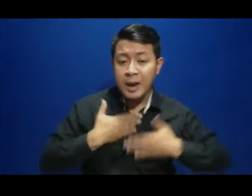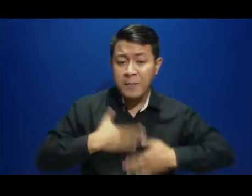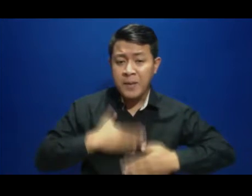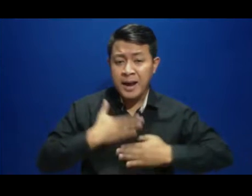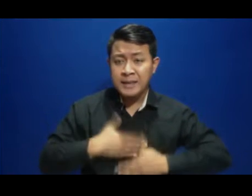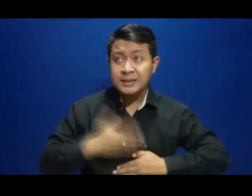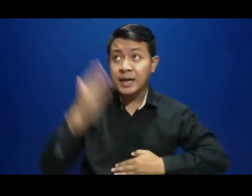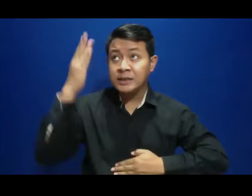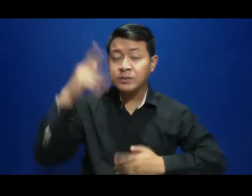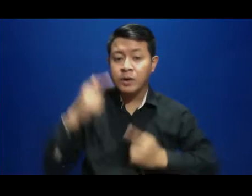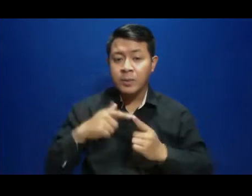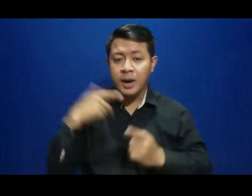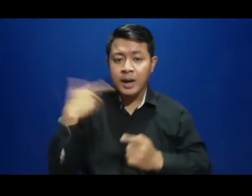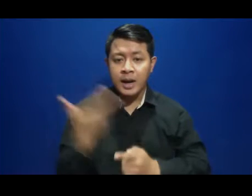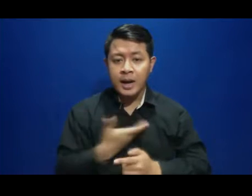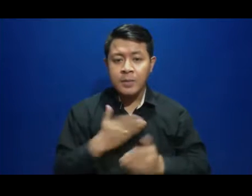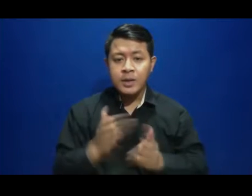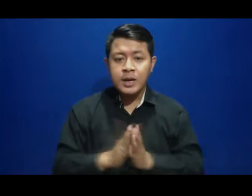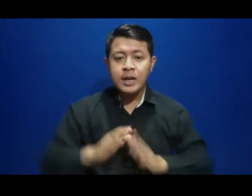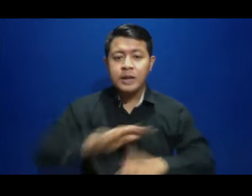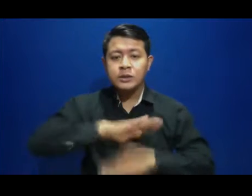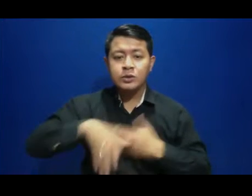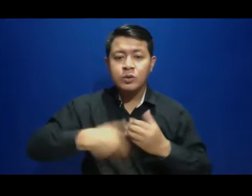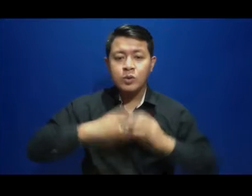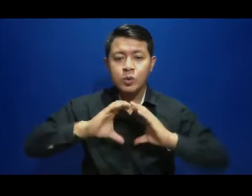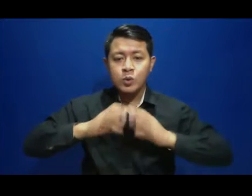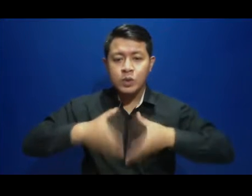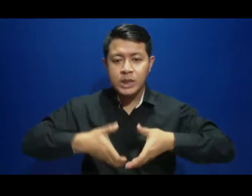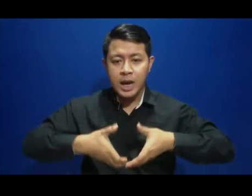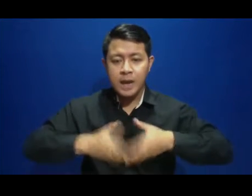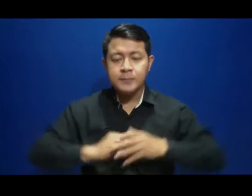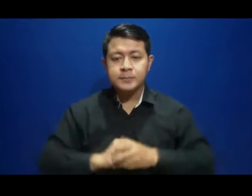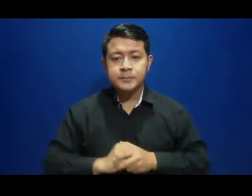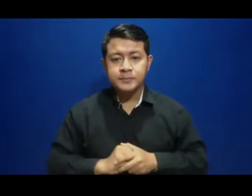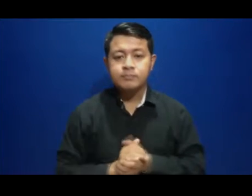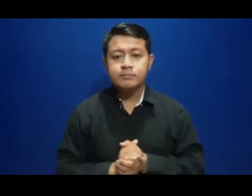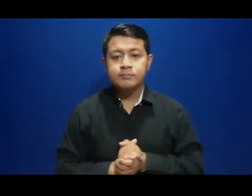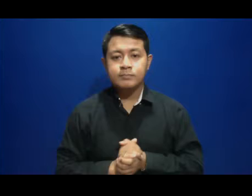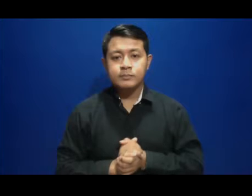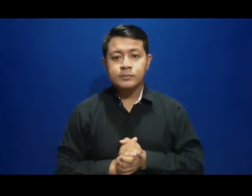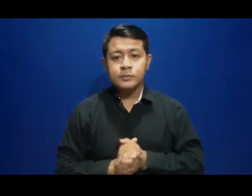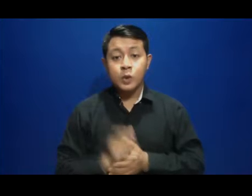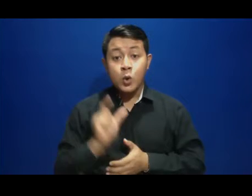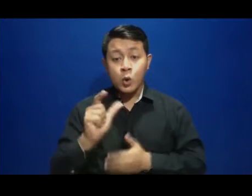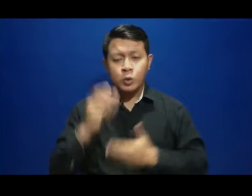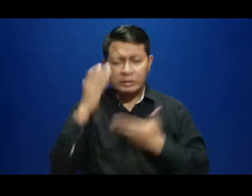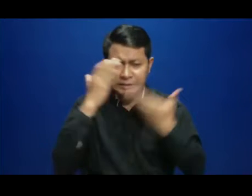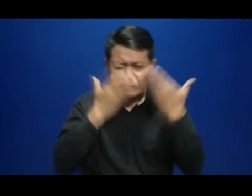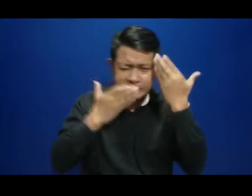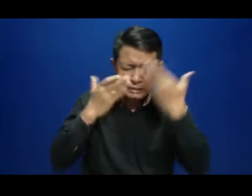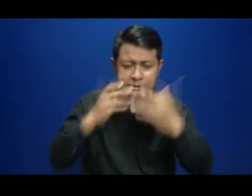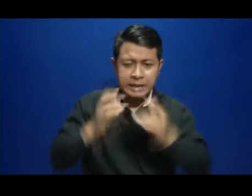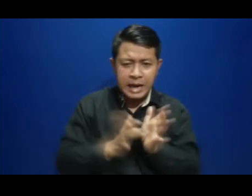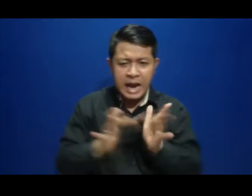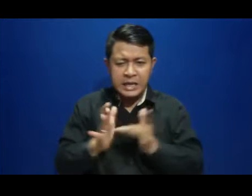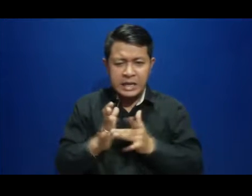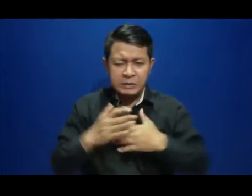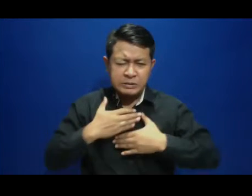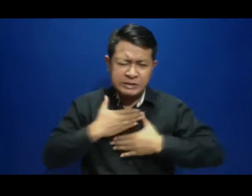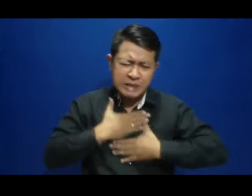belas kasih-Mu kepada kami dan seluruh dunia. Demi sengsara Yesus yang